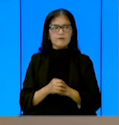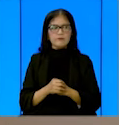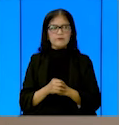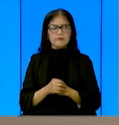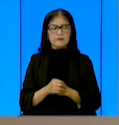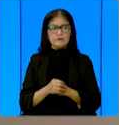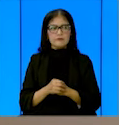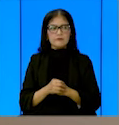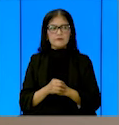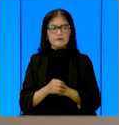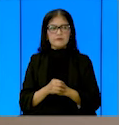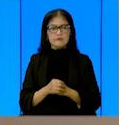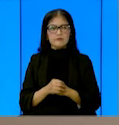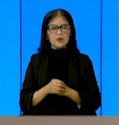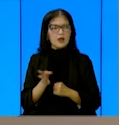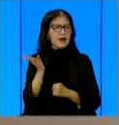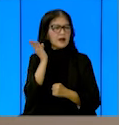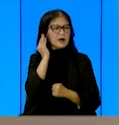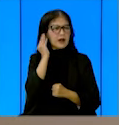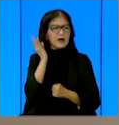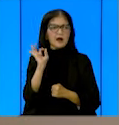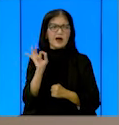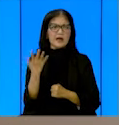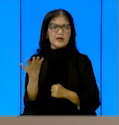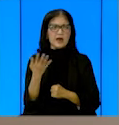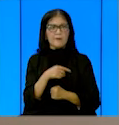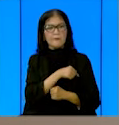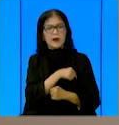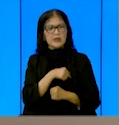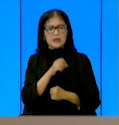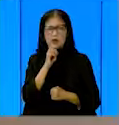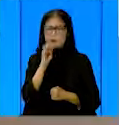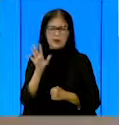Nggak dengar apa-apa, nggak dengar panitia ngomong. Terus saya